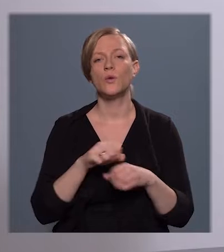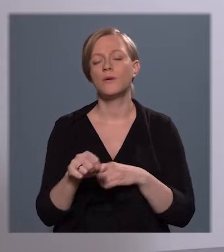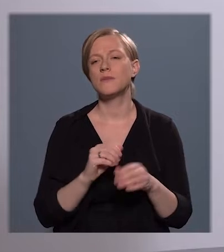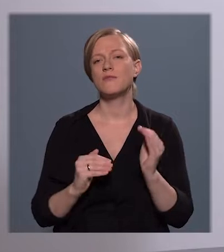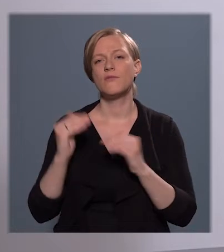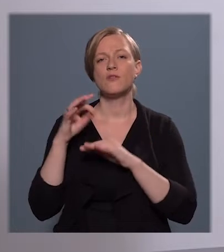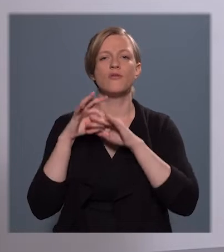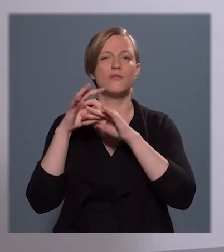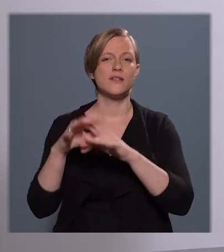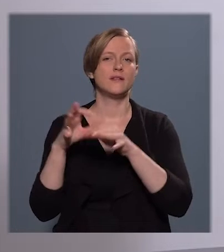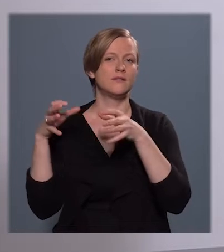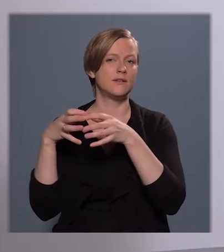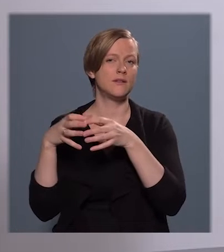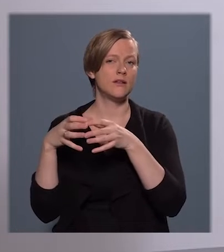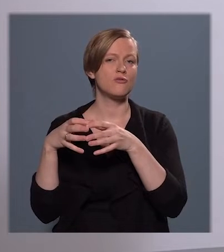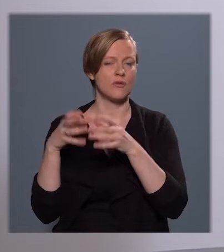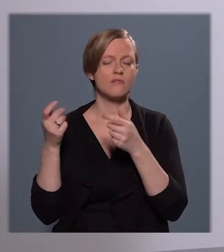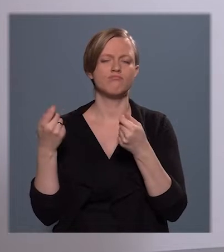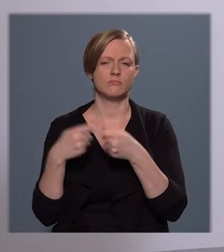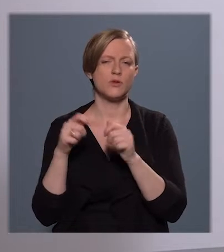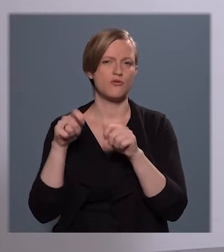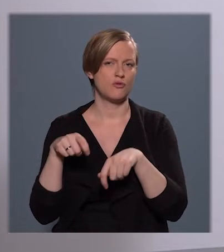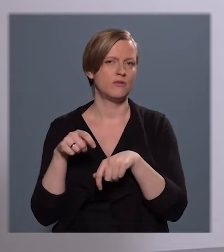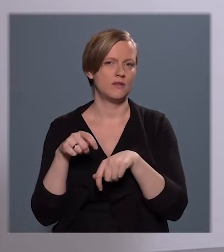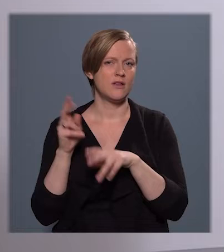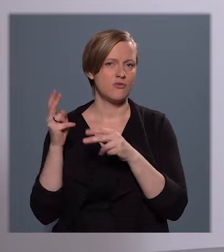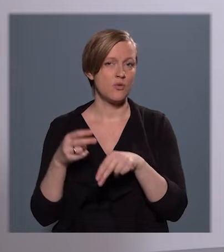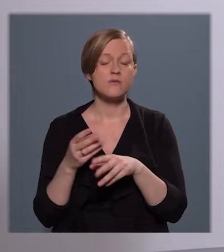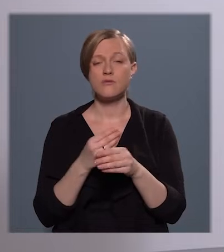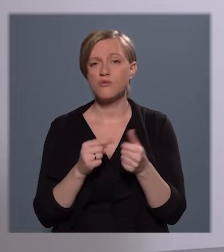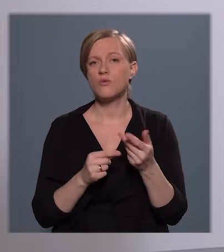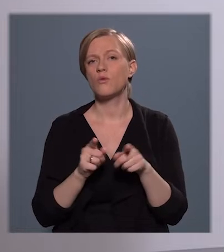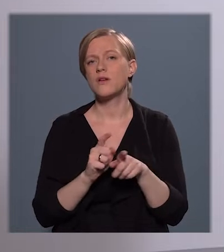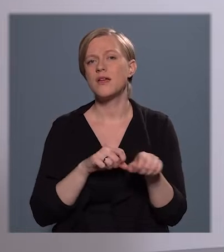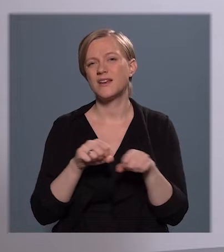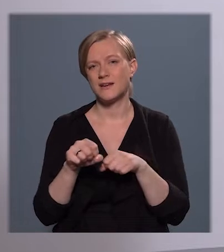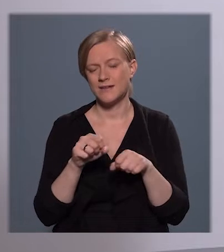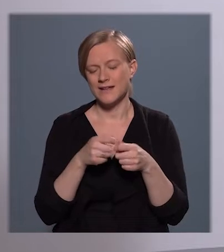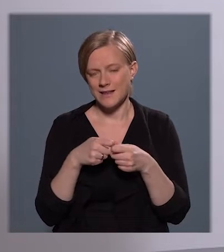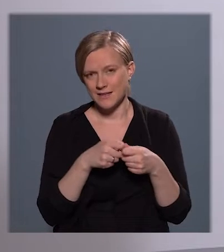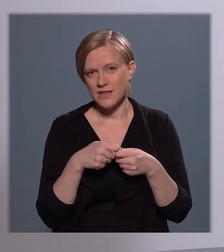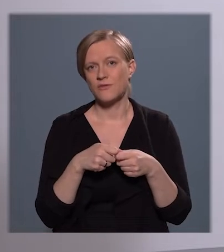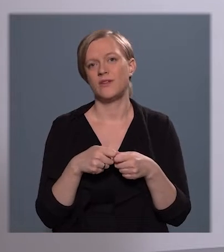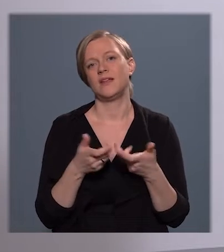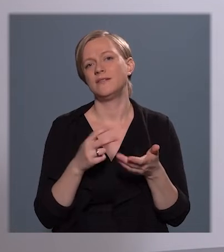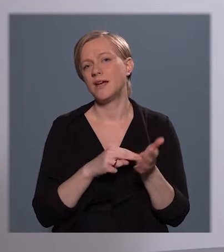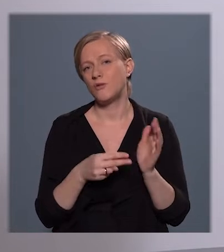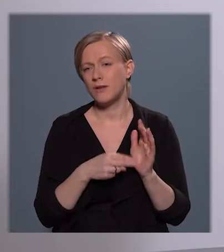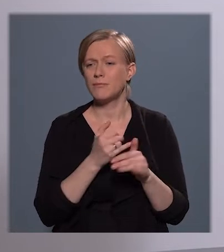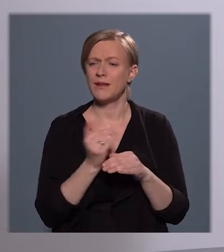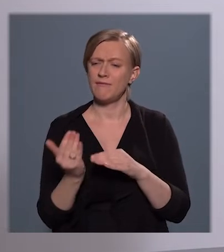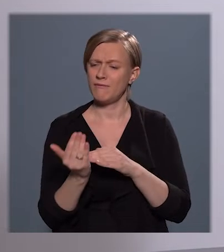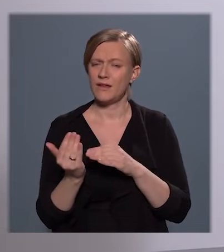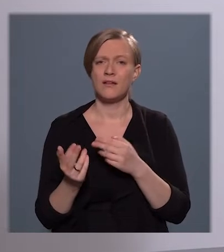felső vezetése azt a közös döntést hozta, hogy nagyon sok olyan rendezvényre, ami egyébként a kerületben az év vége